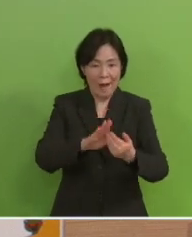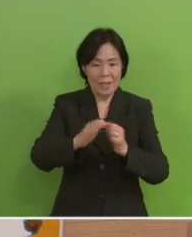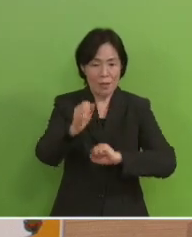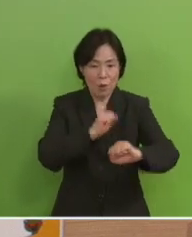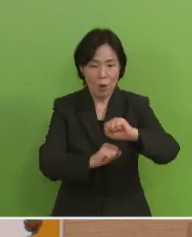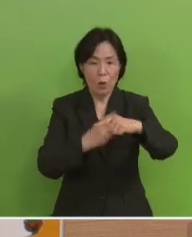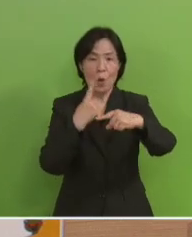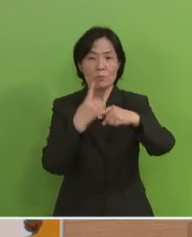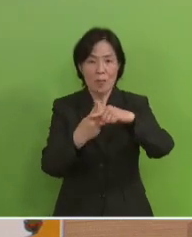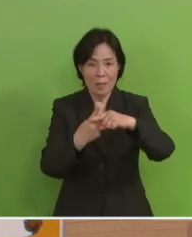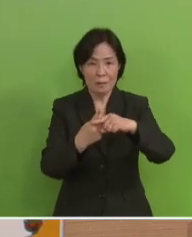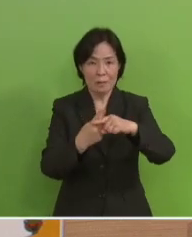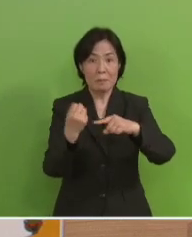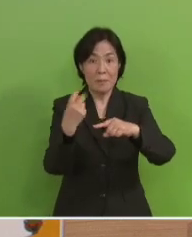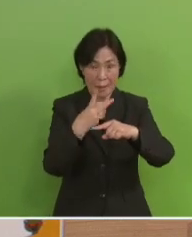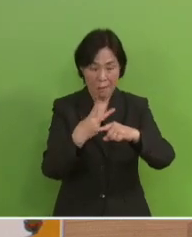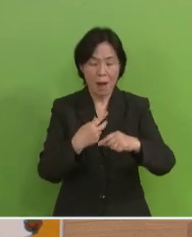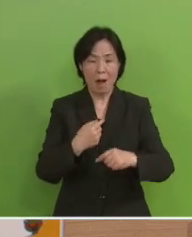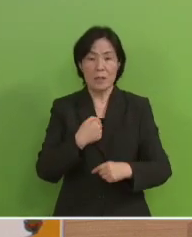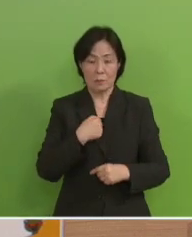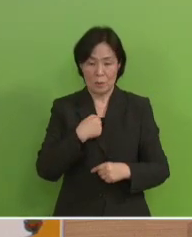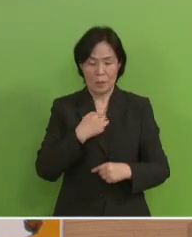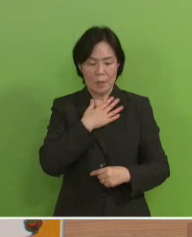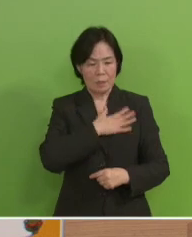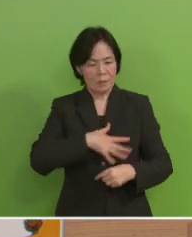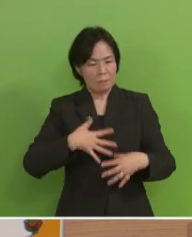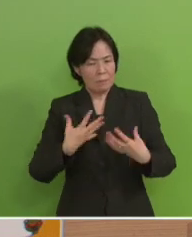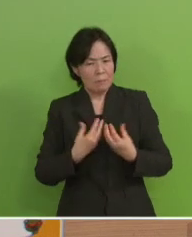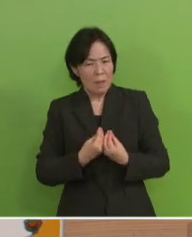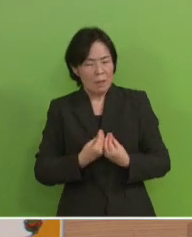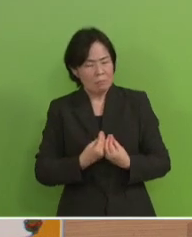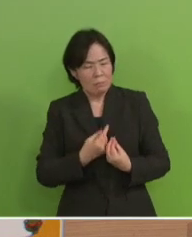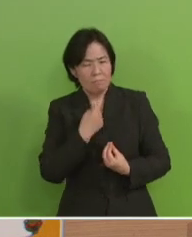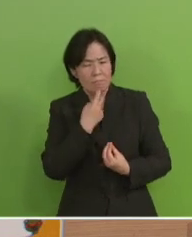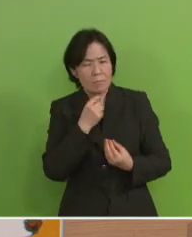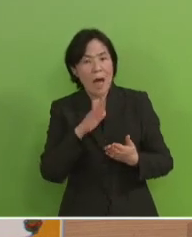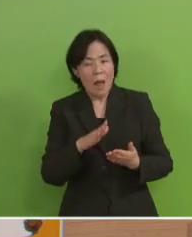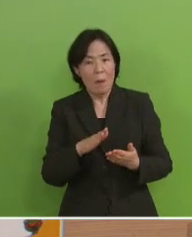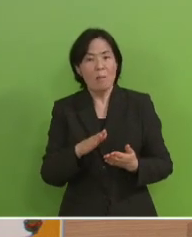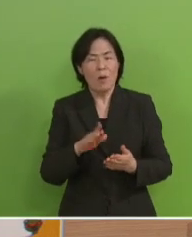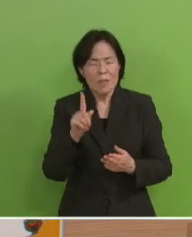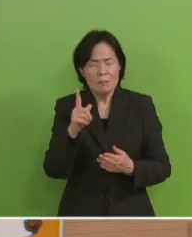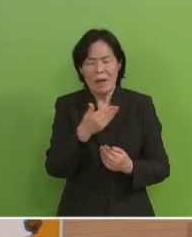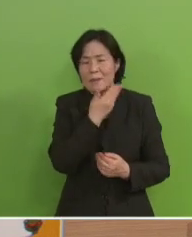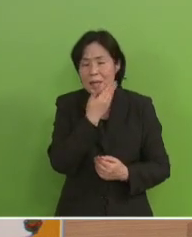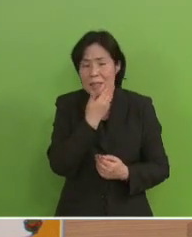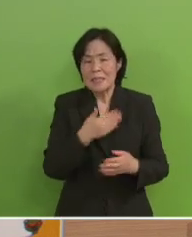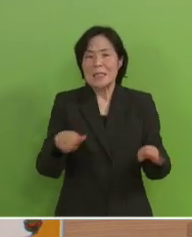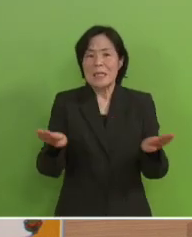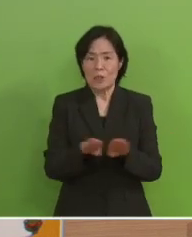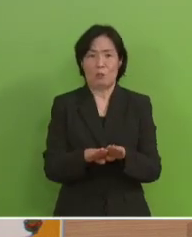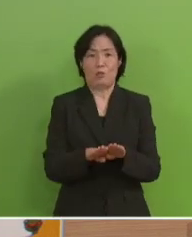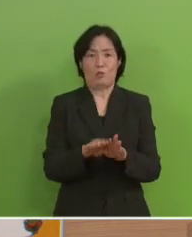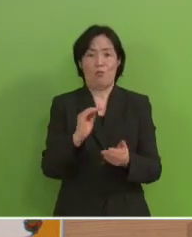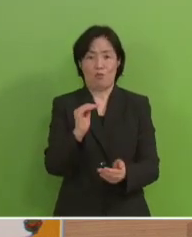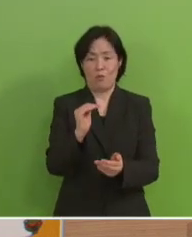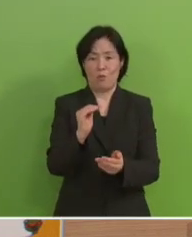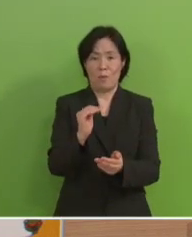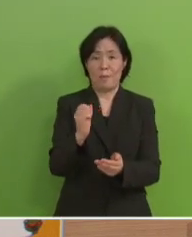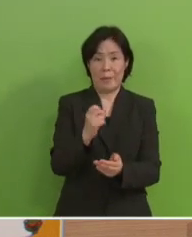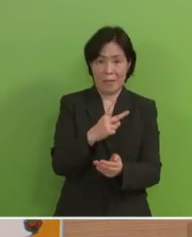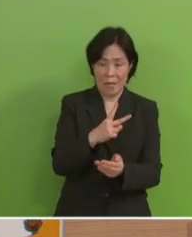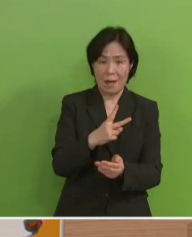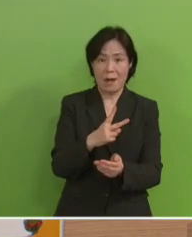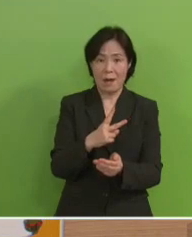異変体調が悪いという時は癒すねもうここが一番大事なんですけど休んでそして